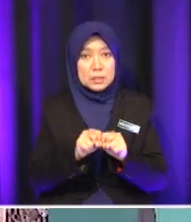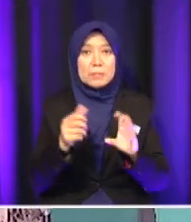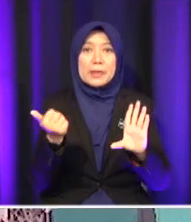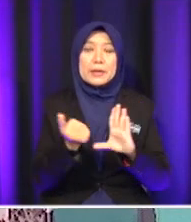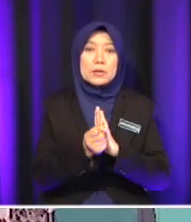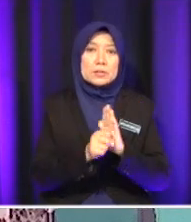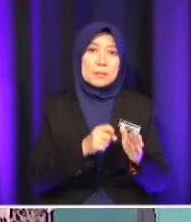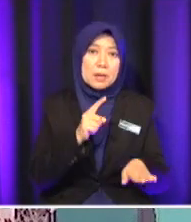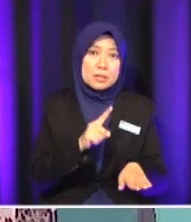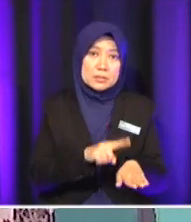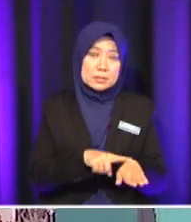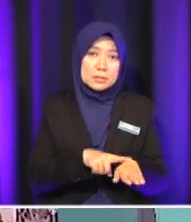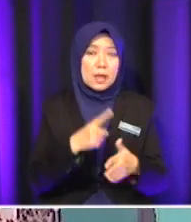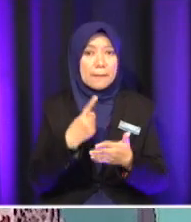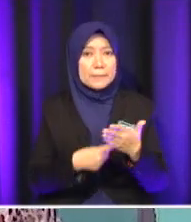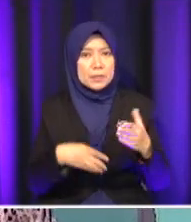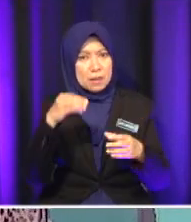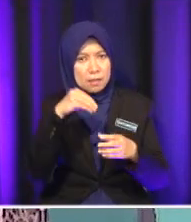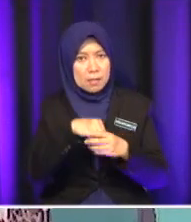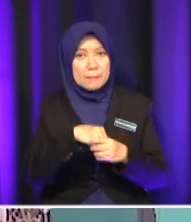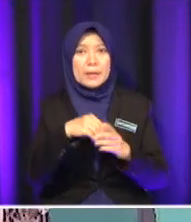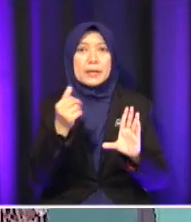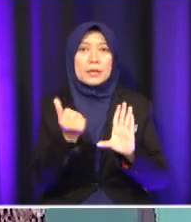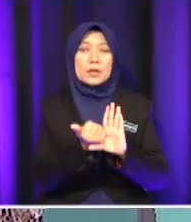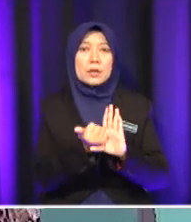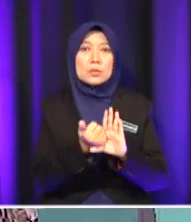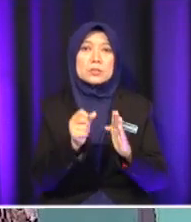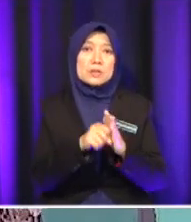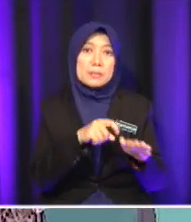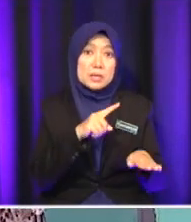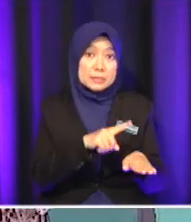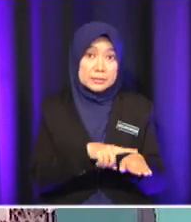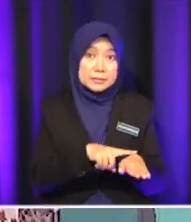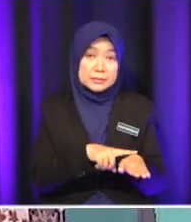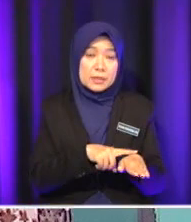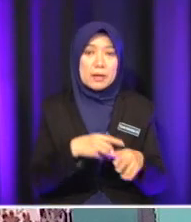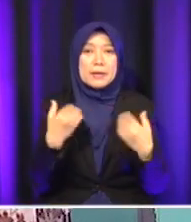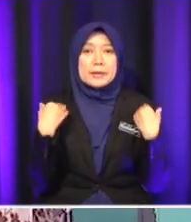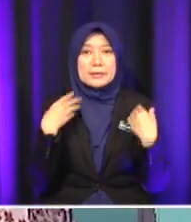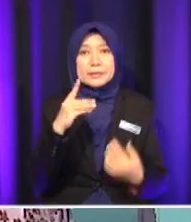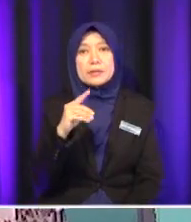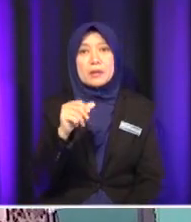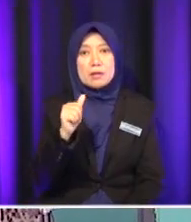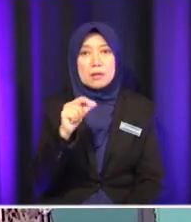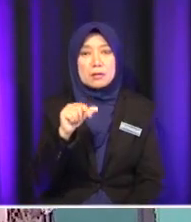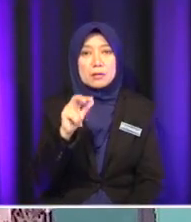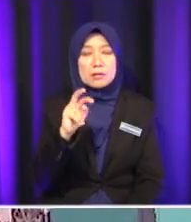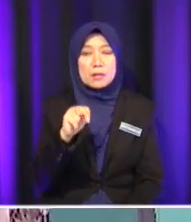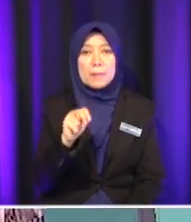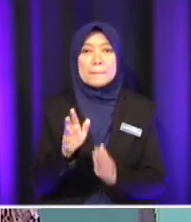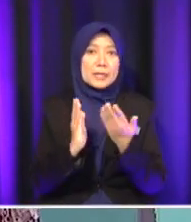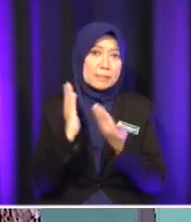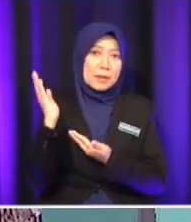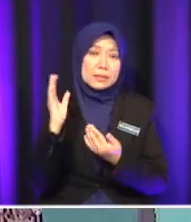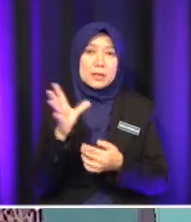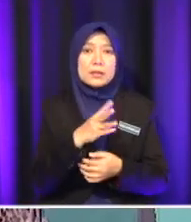semasa komponen-komponen di dalam account semasa yang terdiri daripada Eka dagangan Econ penghematan